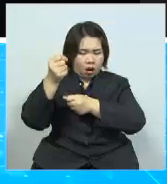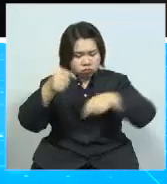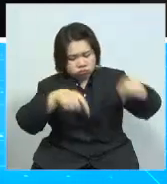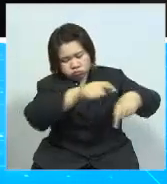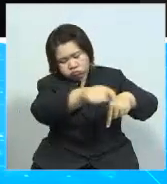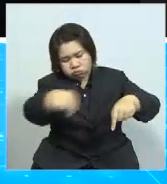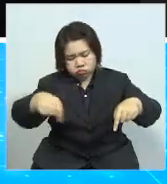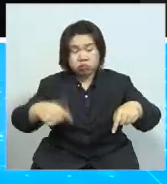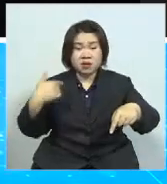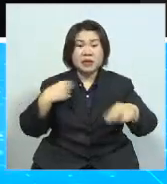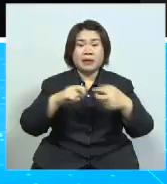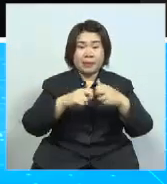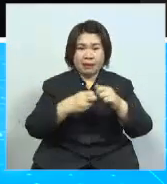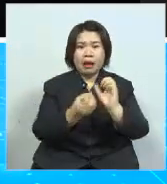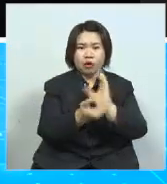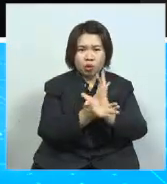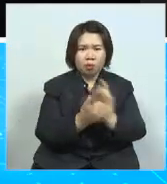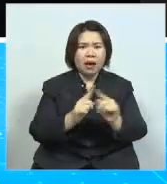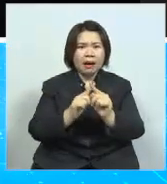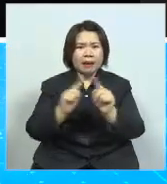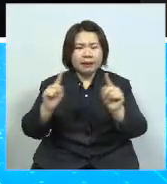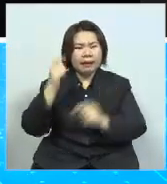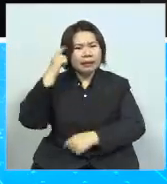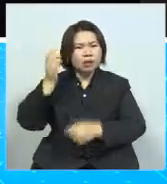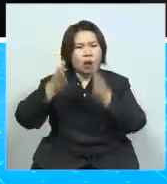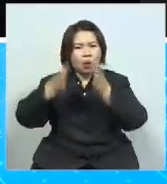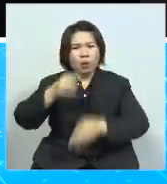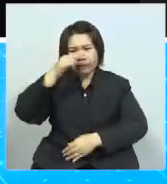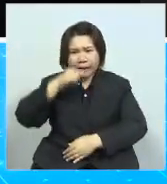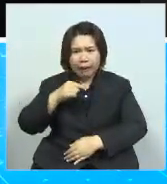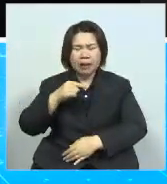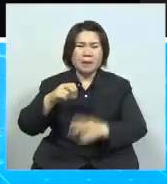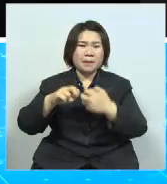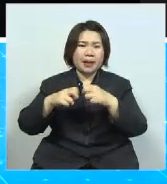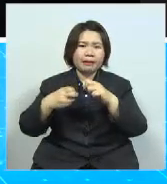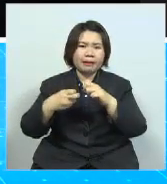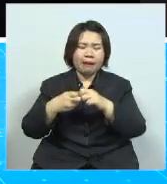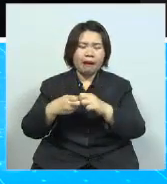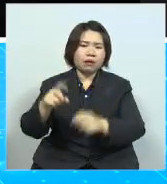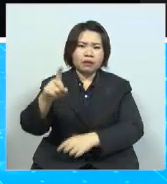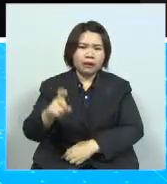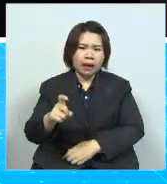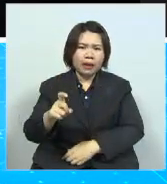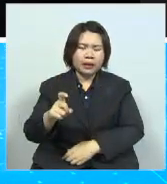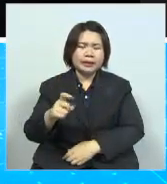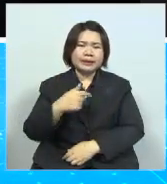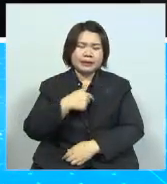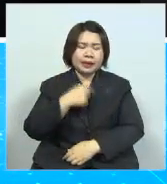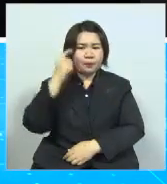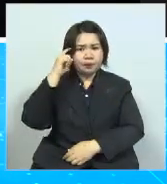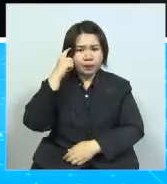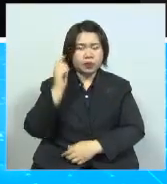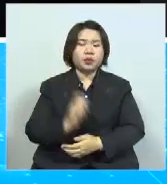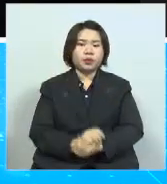างๆแต่ก็ไม่ได้นึกว่าเราจะมีเหตุการณ์แปลกแยกนะฮะที่เกิดขึ้นที่สตราสบูร์กในลักษณะ